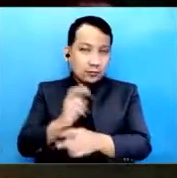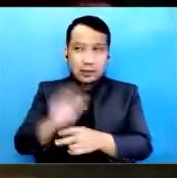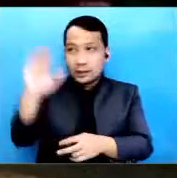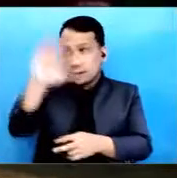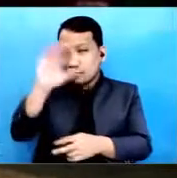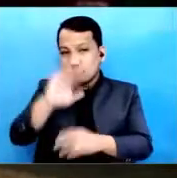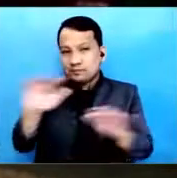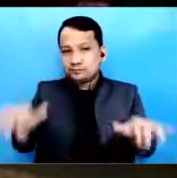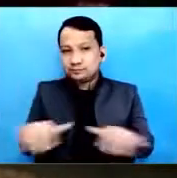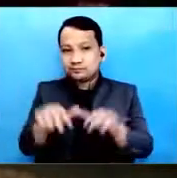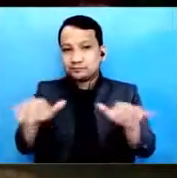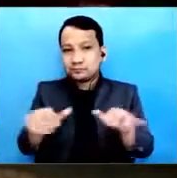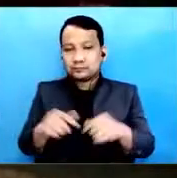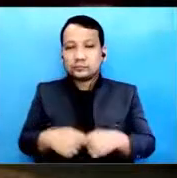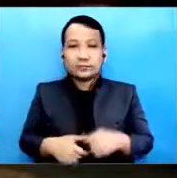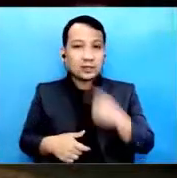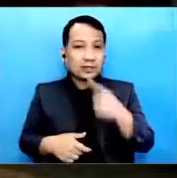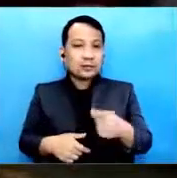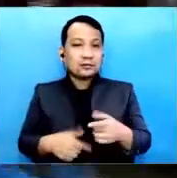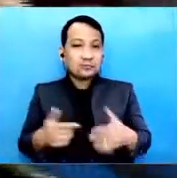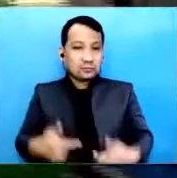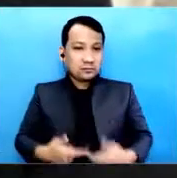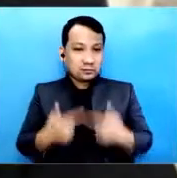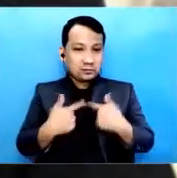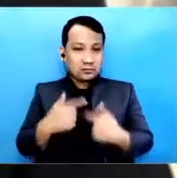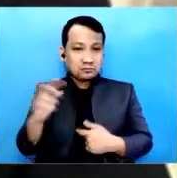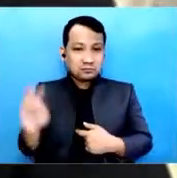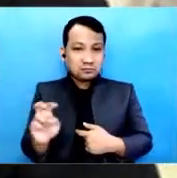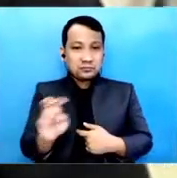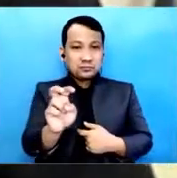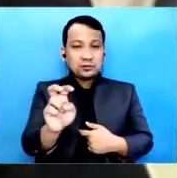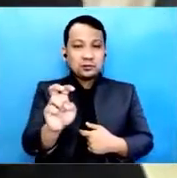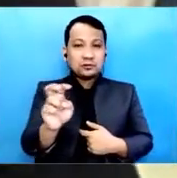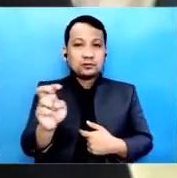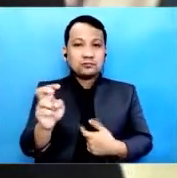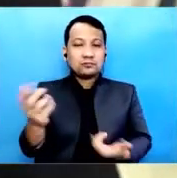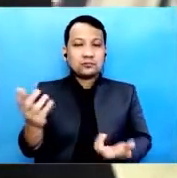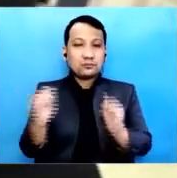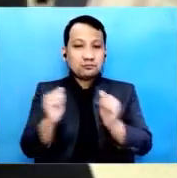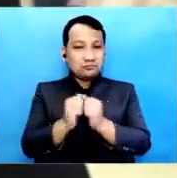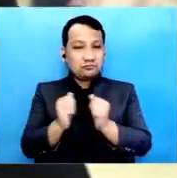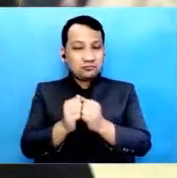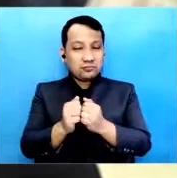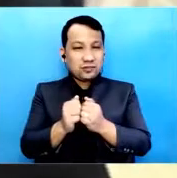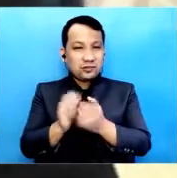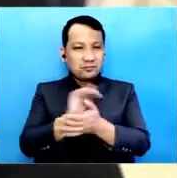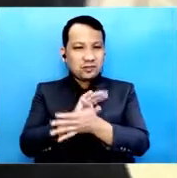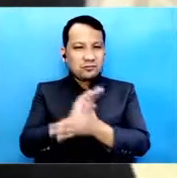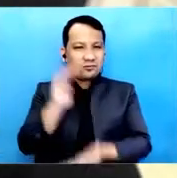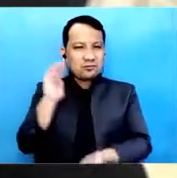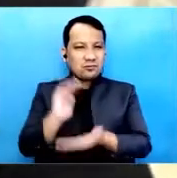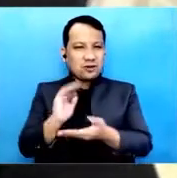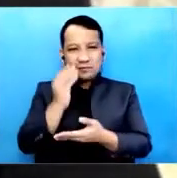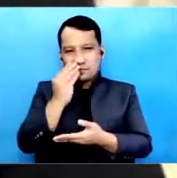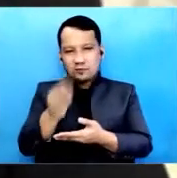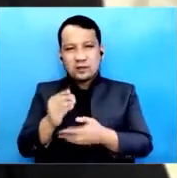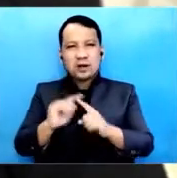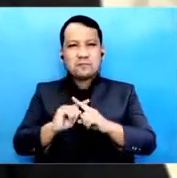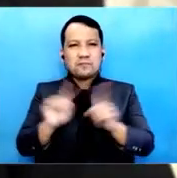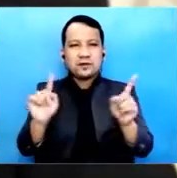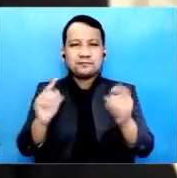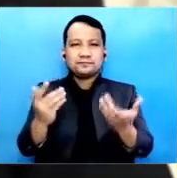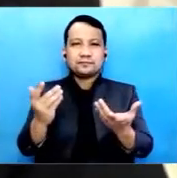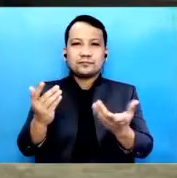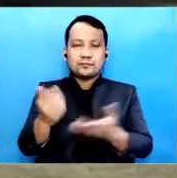Na nabubuhay po kami sa tourism, eh, syempre with the pandemic bumaba po talaga. Pero as much as possible, we help